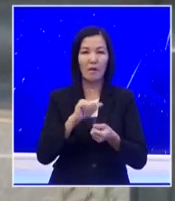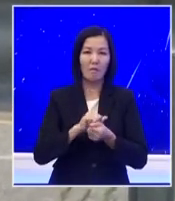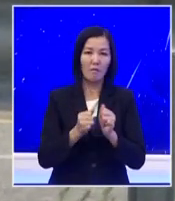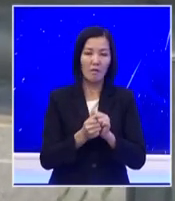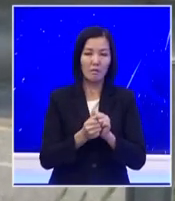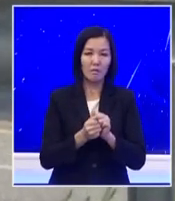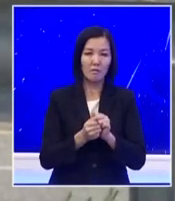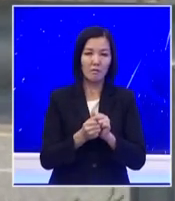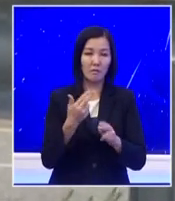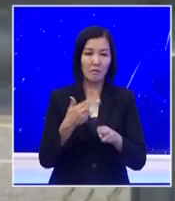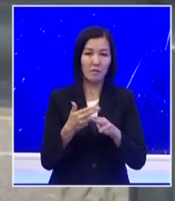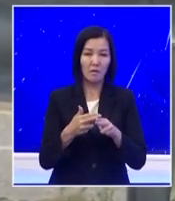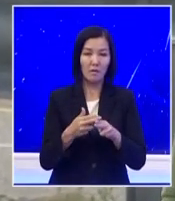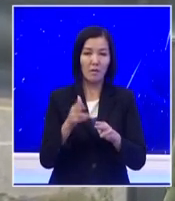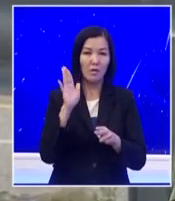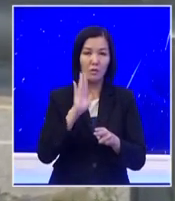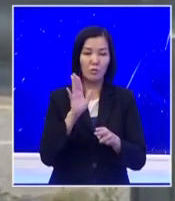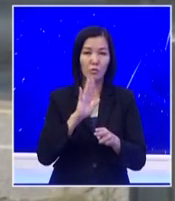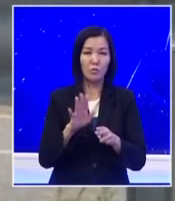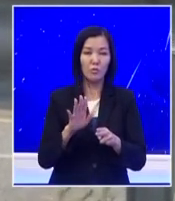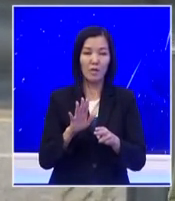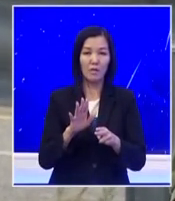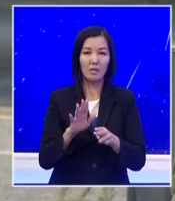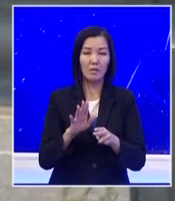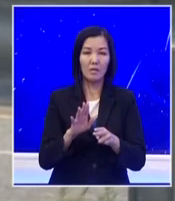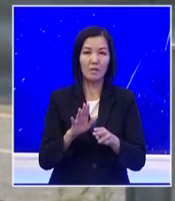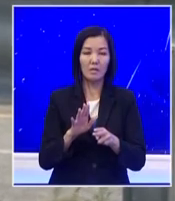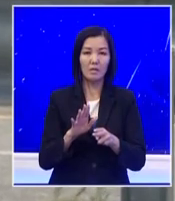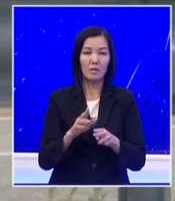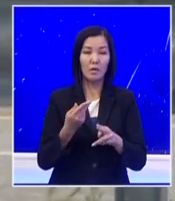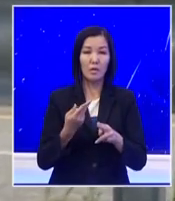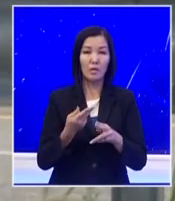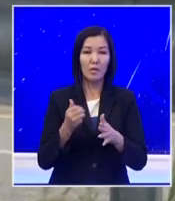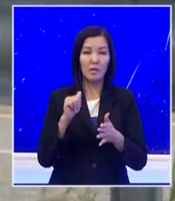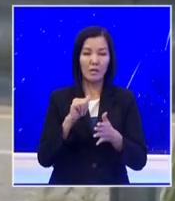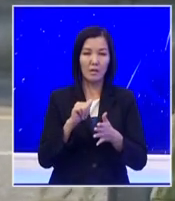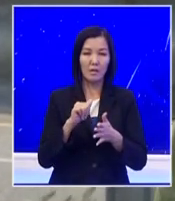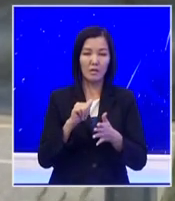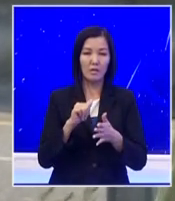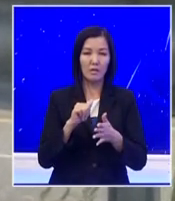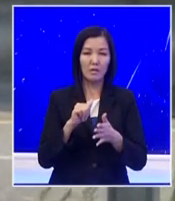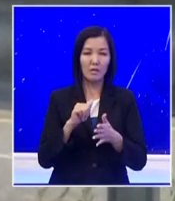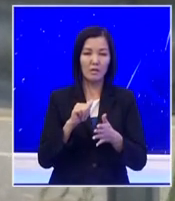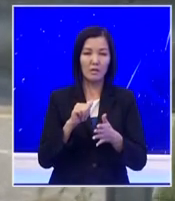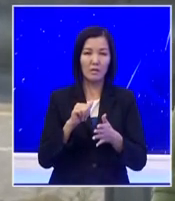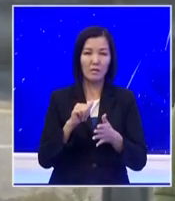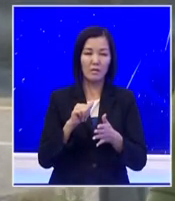мүмкін. Сонда су кеп шашырап, жан-жағын шайып, сол себептен ол жерде